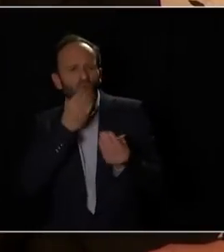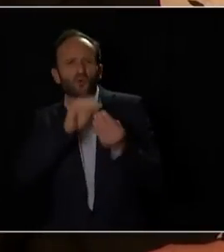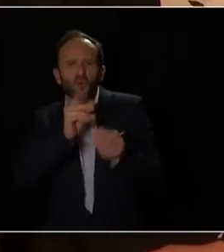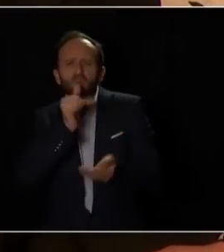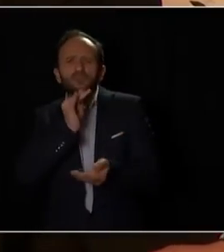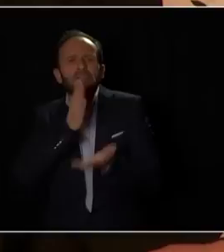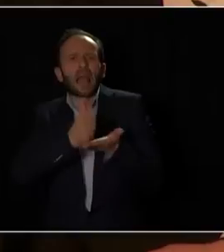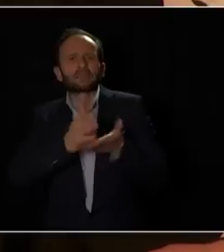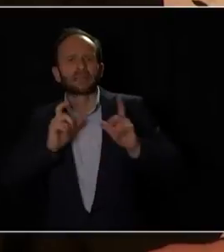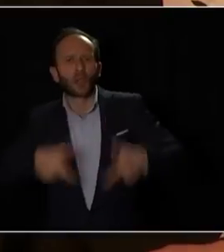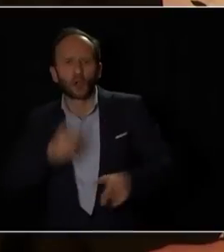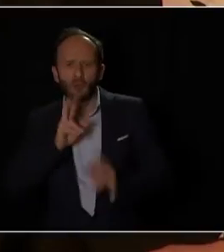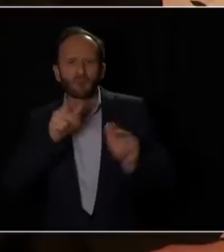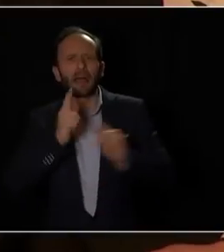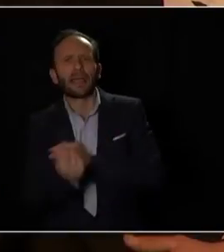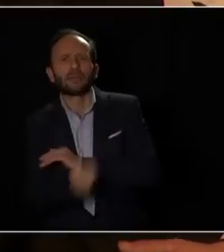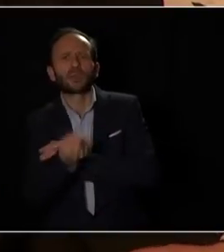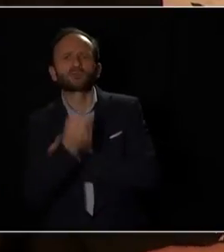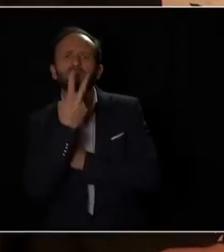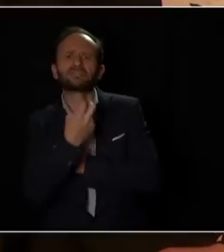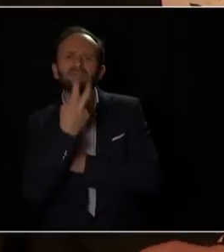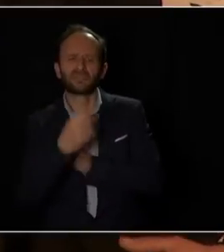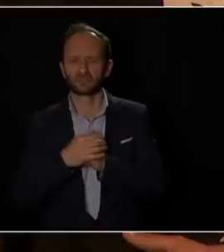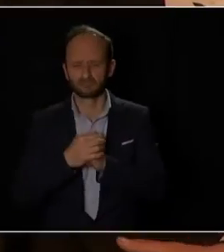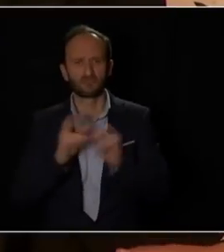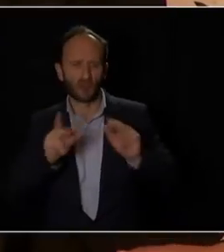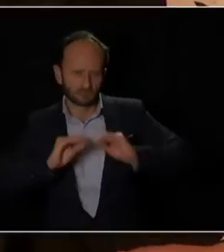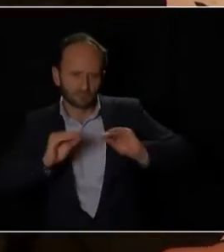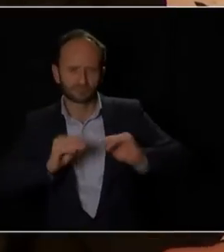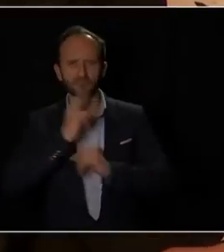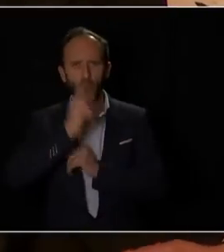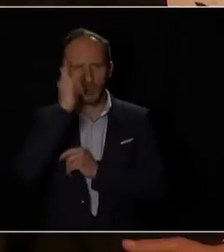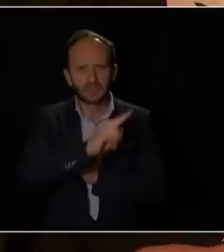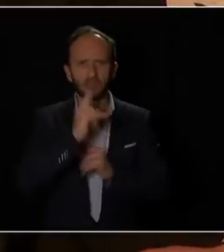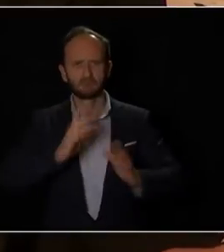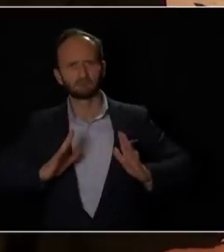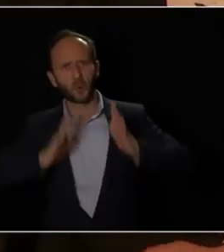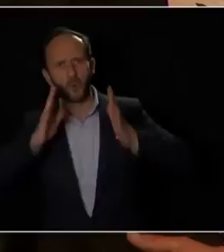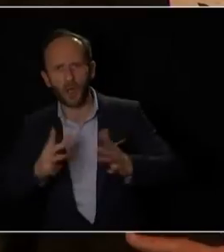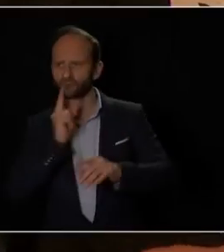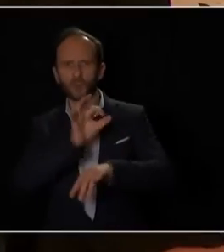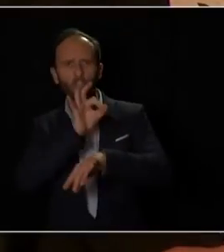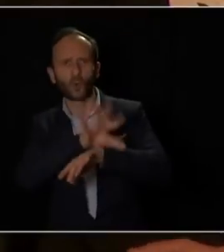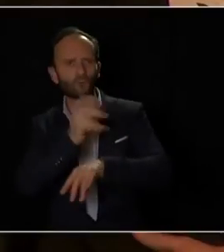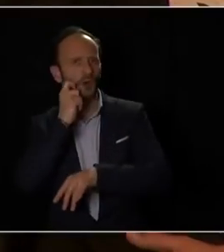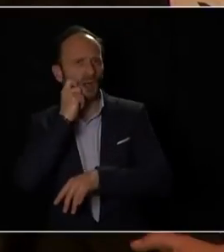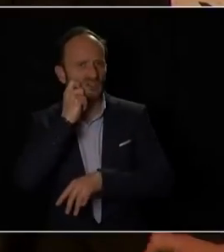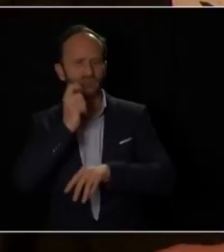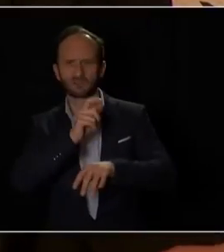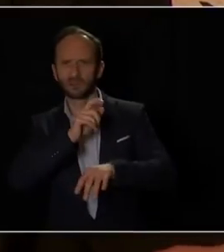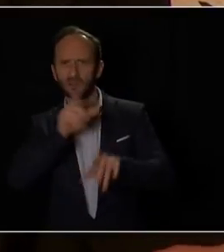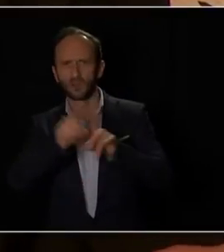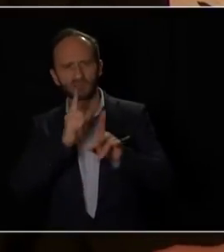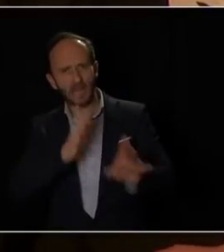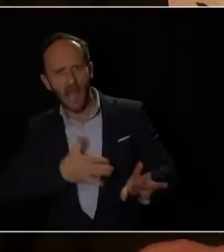dès les petites classes, d'éducation civique, d'honnêteté, du courage, du refus, du racisme et d'amour de la